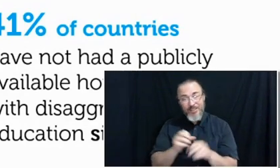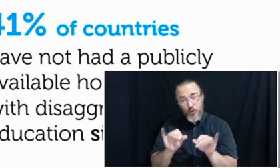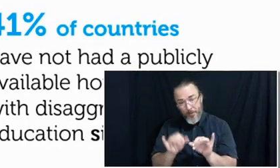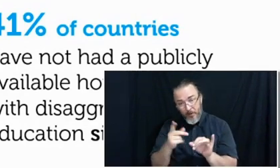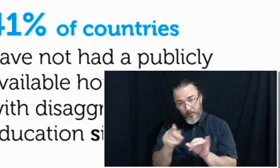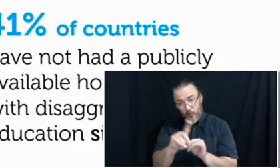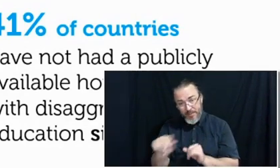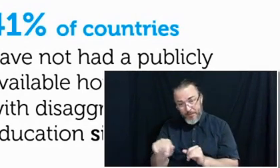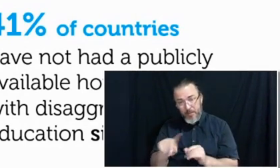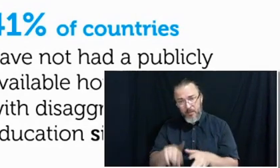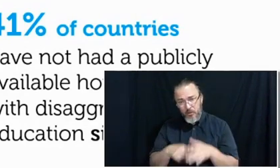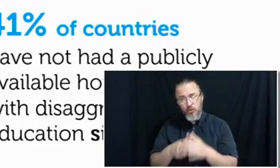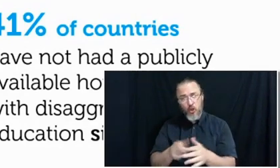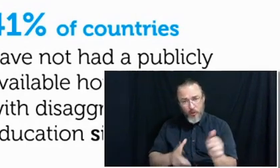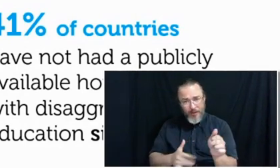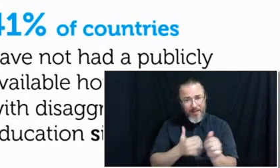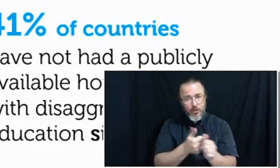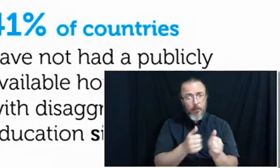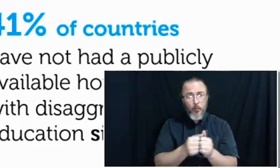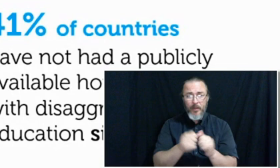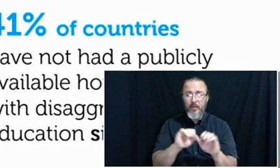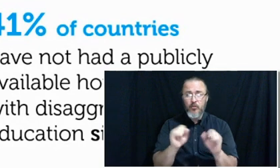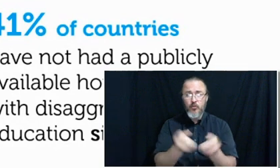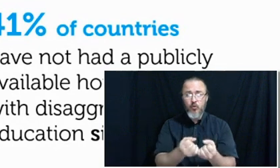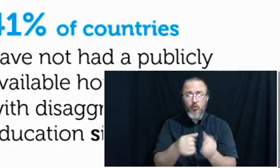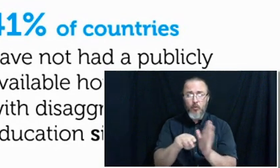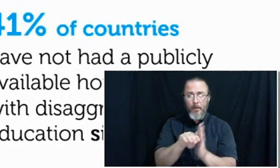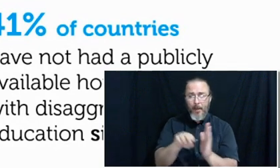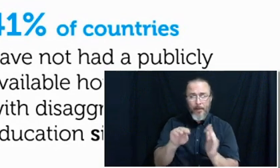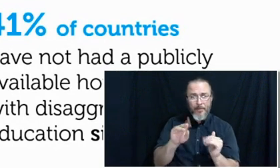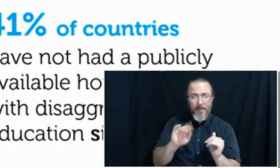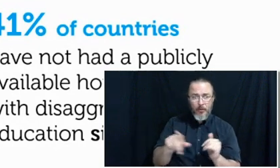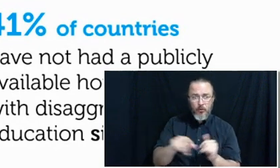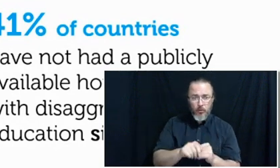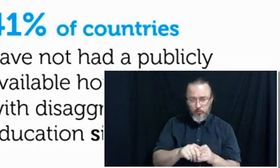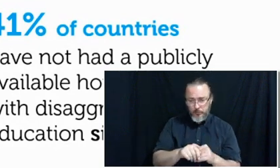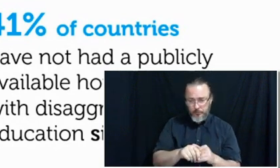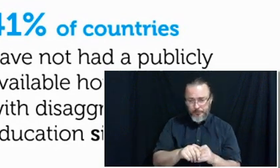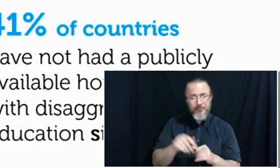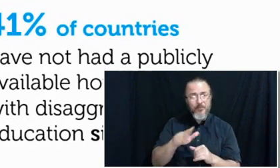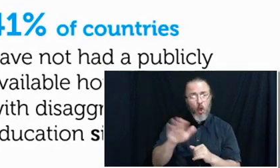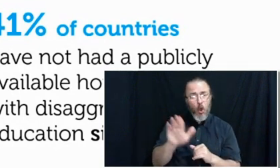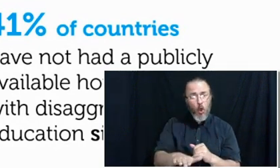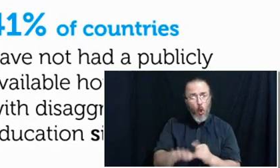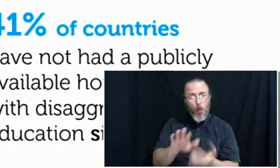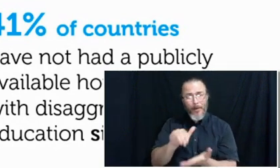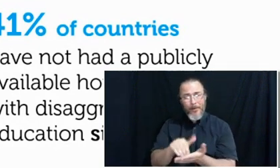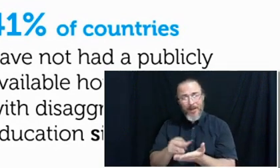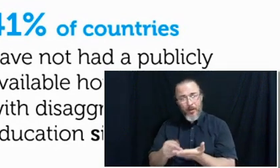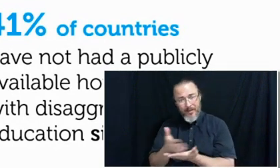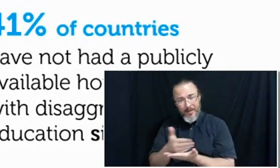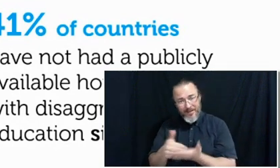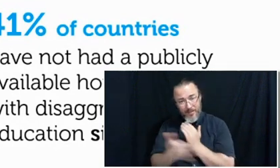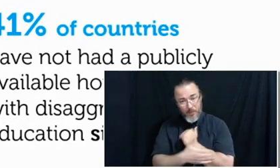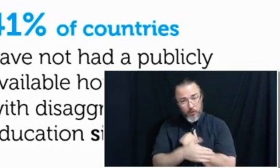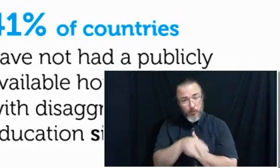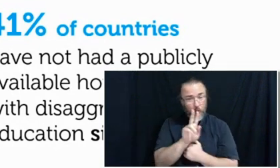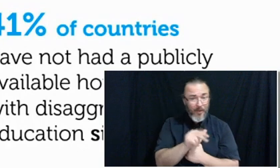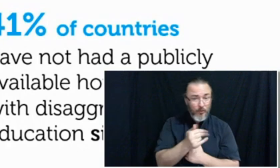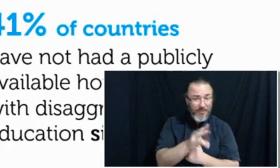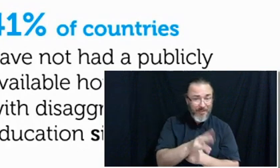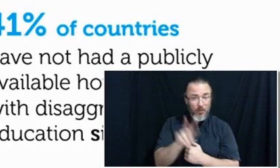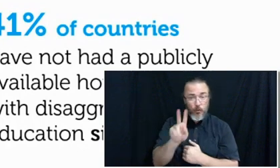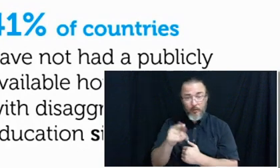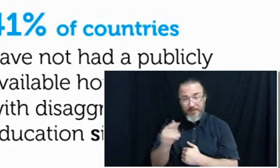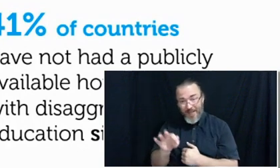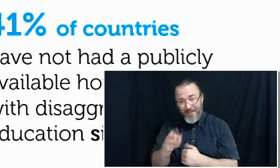du handicap commencent à rattraper le modèle social. Les données de 14 pays à revenus faibles ou moyens en